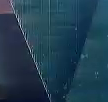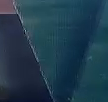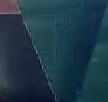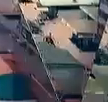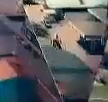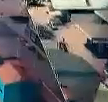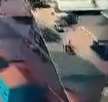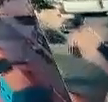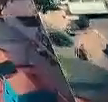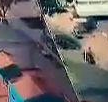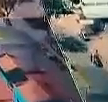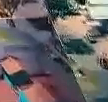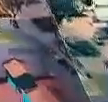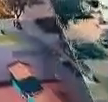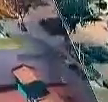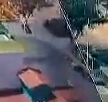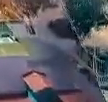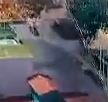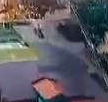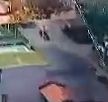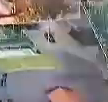di sampingnya